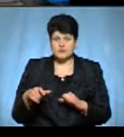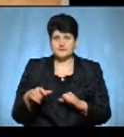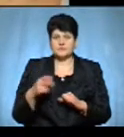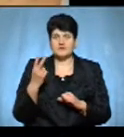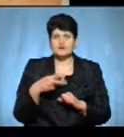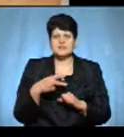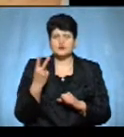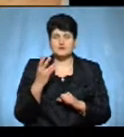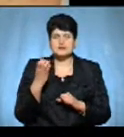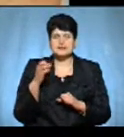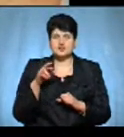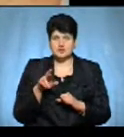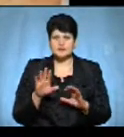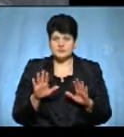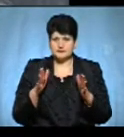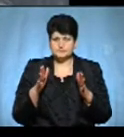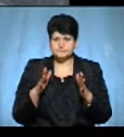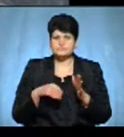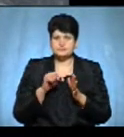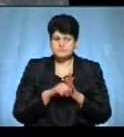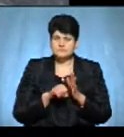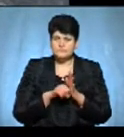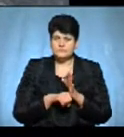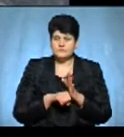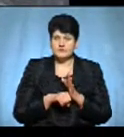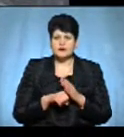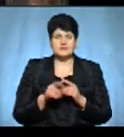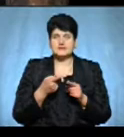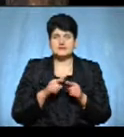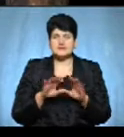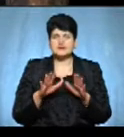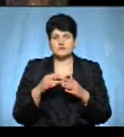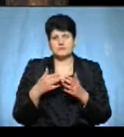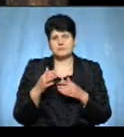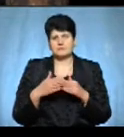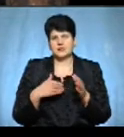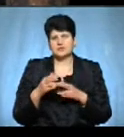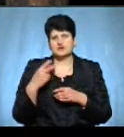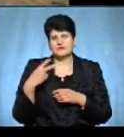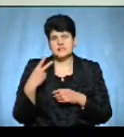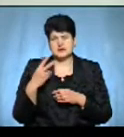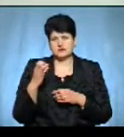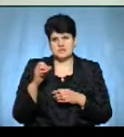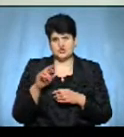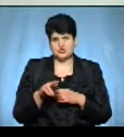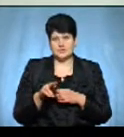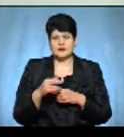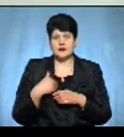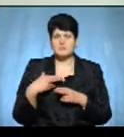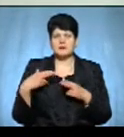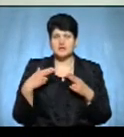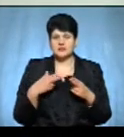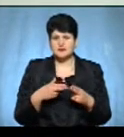я вже... 22 січня це сталося, так? Ні, це сталося фактично 20-го, а я приїхав вже на День Злуки.